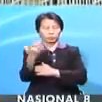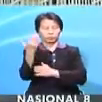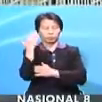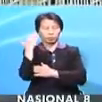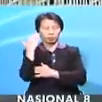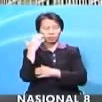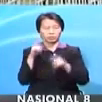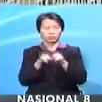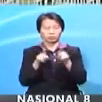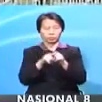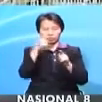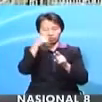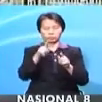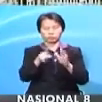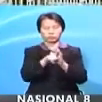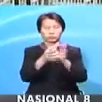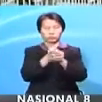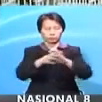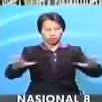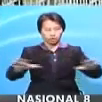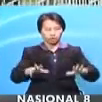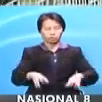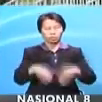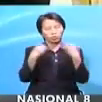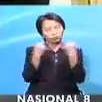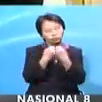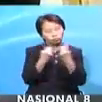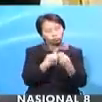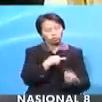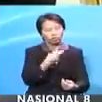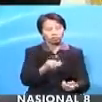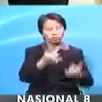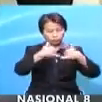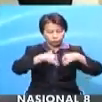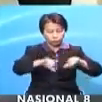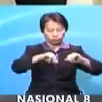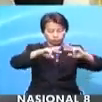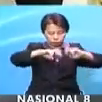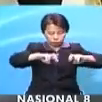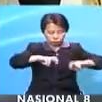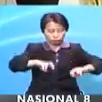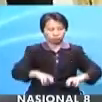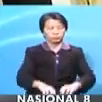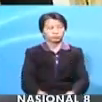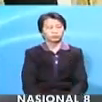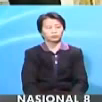sebagai langkah keselamatan jumlah kerugian masih di siasat